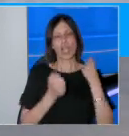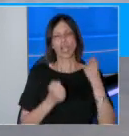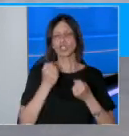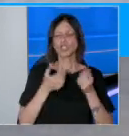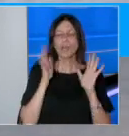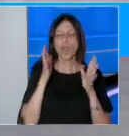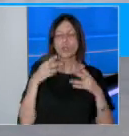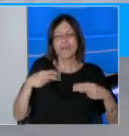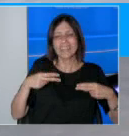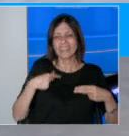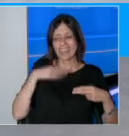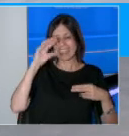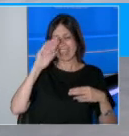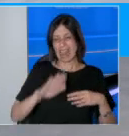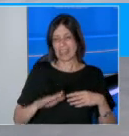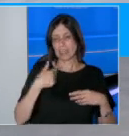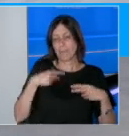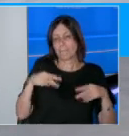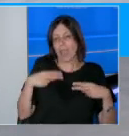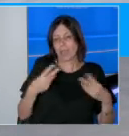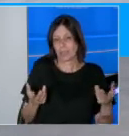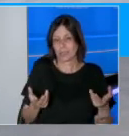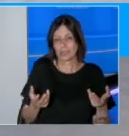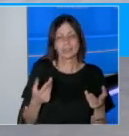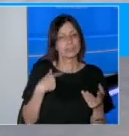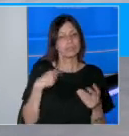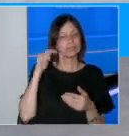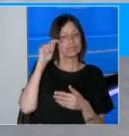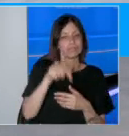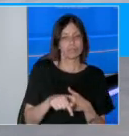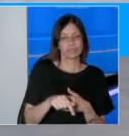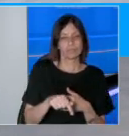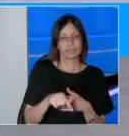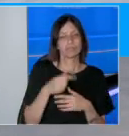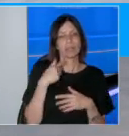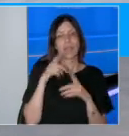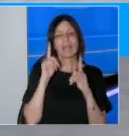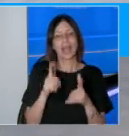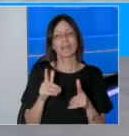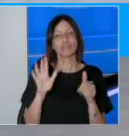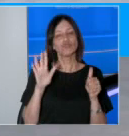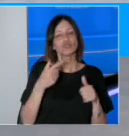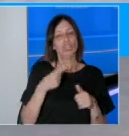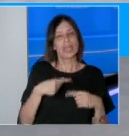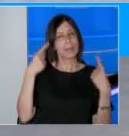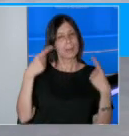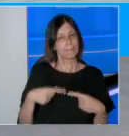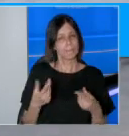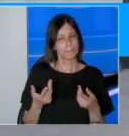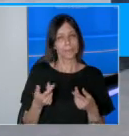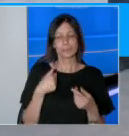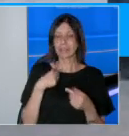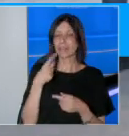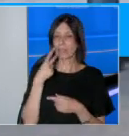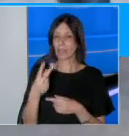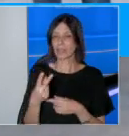ומאוד מפחידה, ואני כילד מאוד פחדתי מההגעה למלחמת ששת הימים. אני